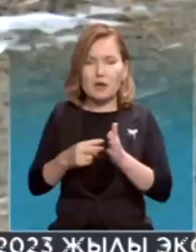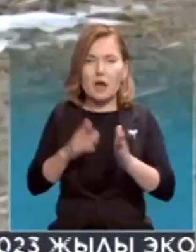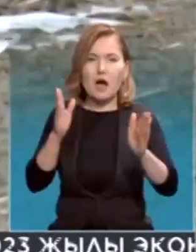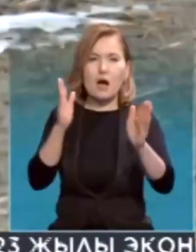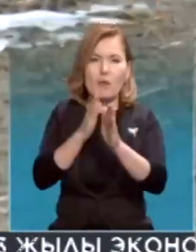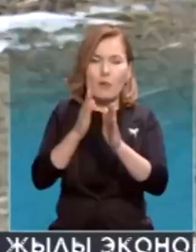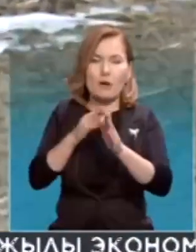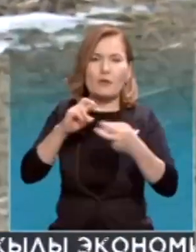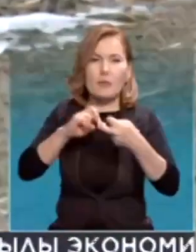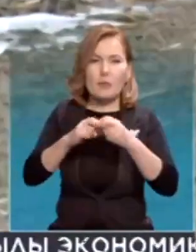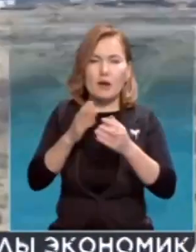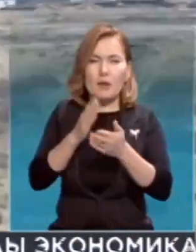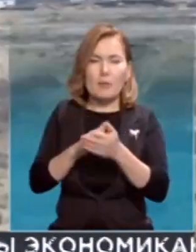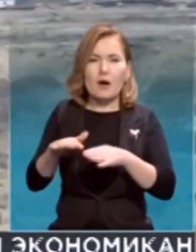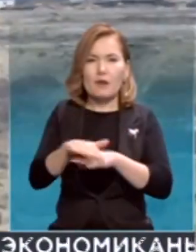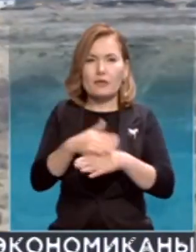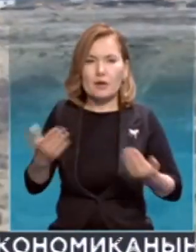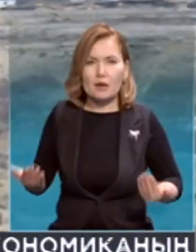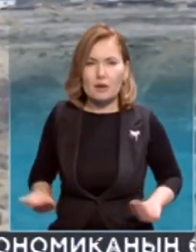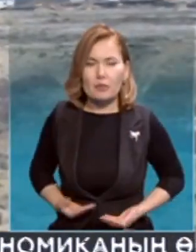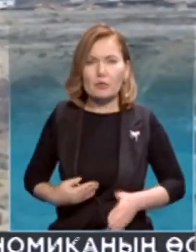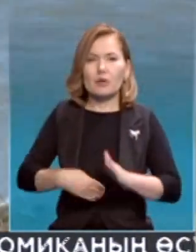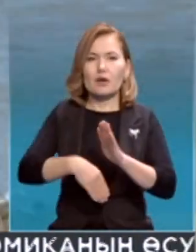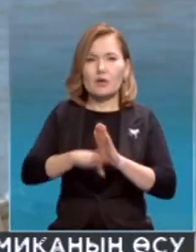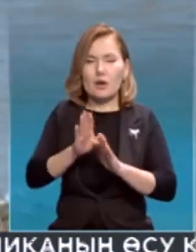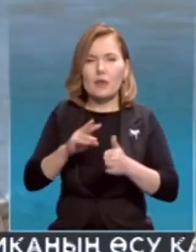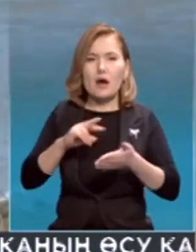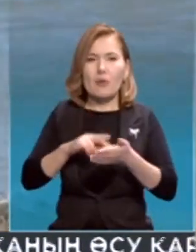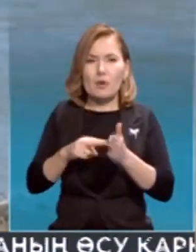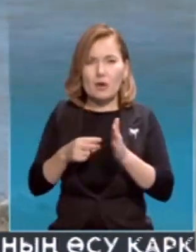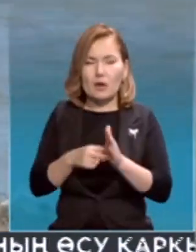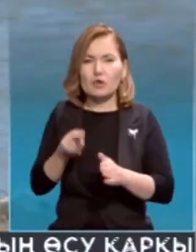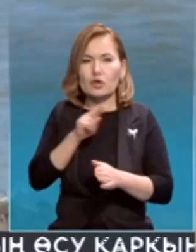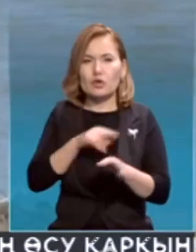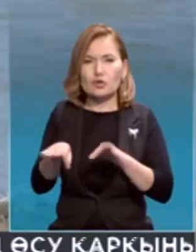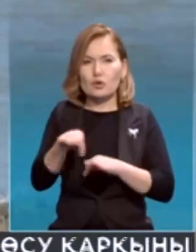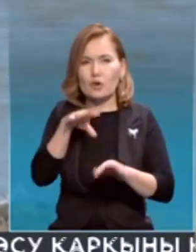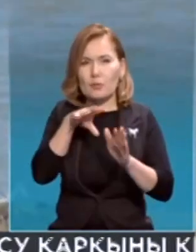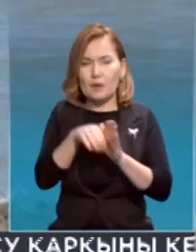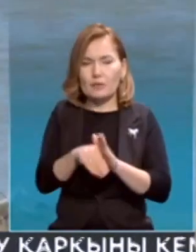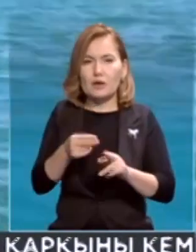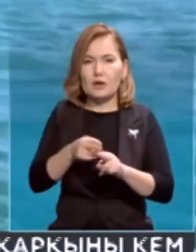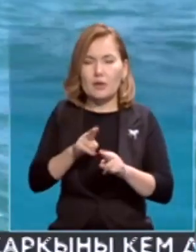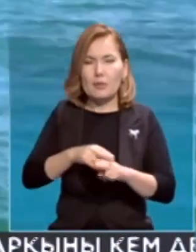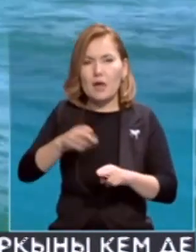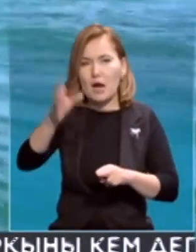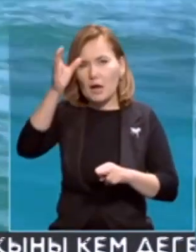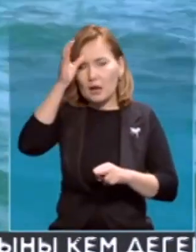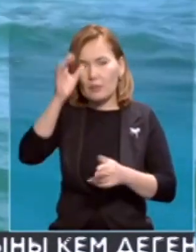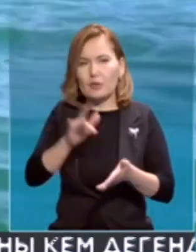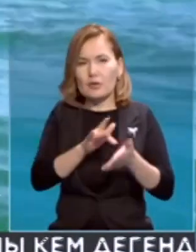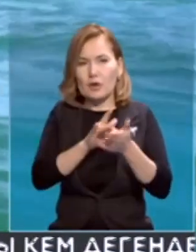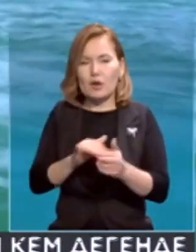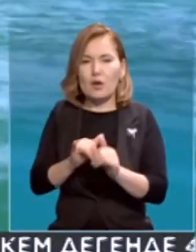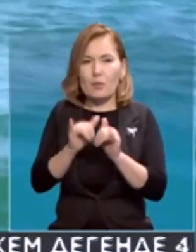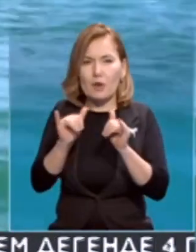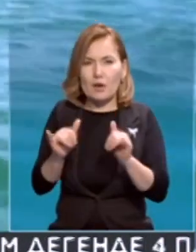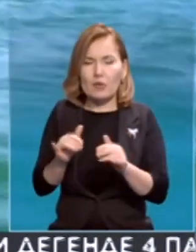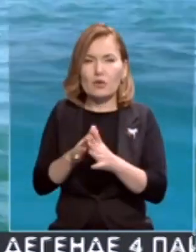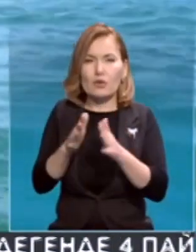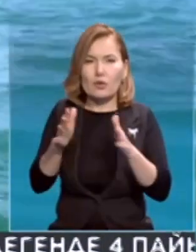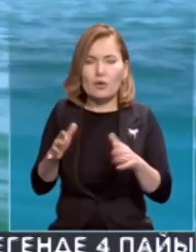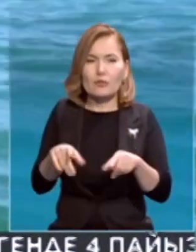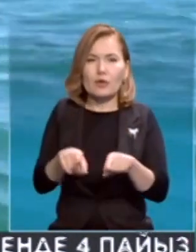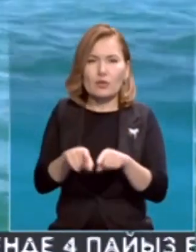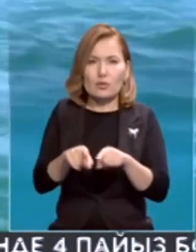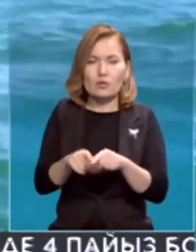экологиялық ахуал мен халықтың әлеуметтік тұрмыстық әлеуетін көтеру бағытында да жобалар енген. Онда ғылыми туристік экспедицияны дамытуға барса келмес